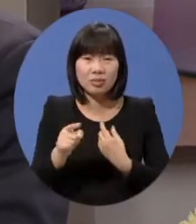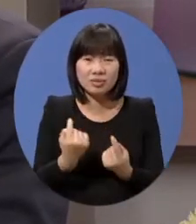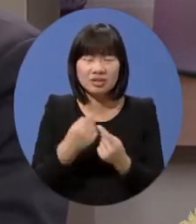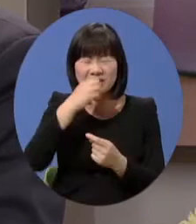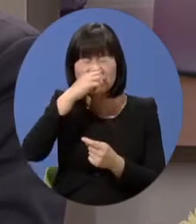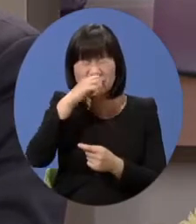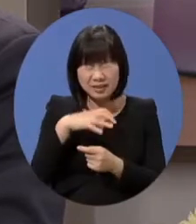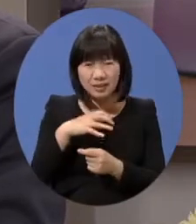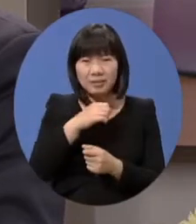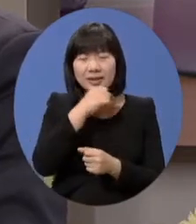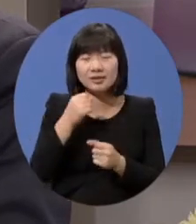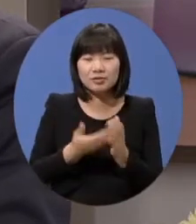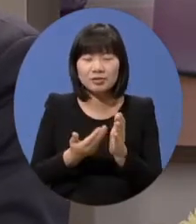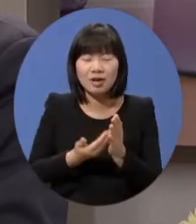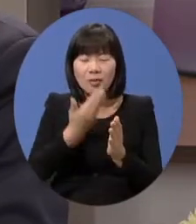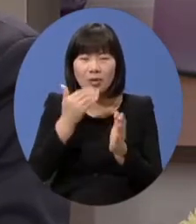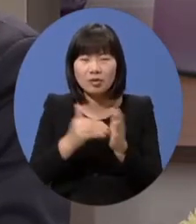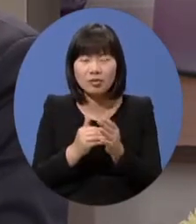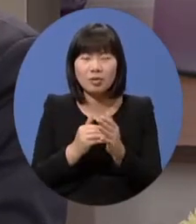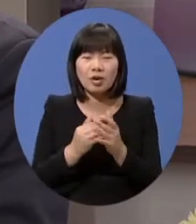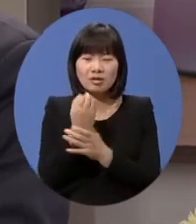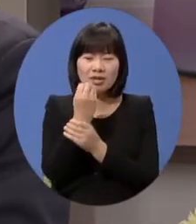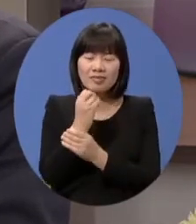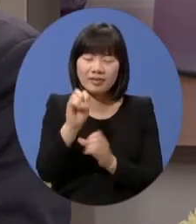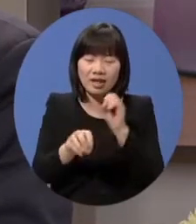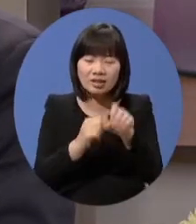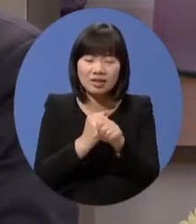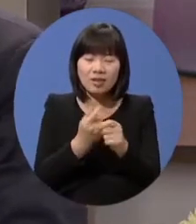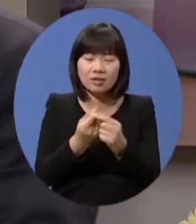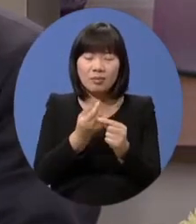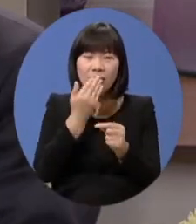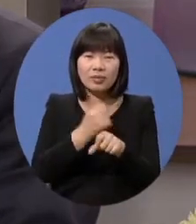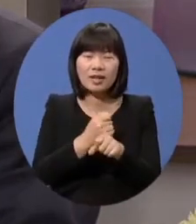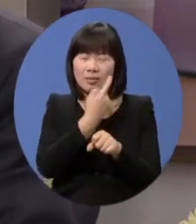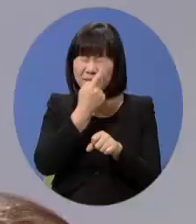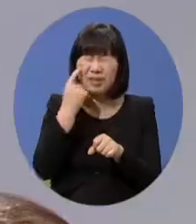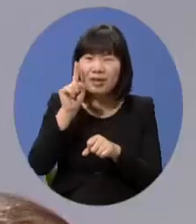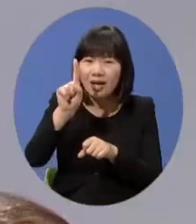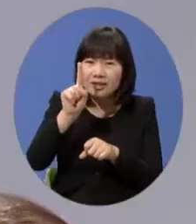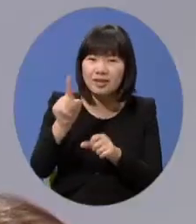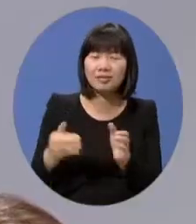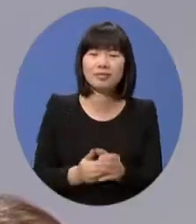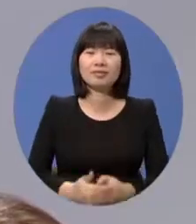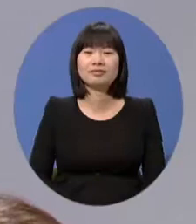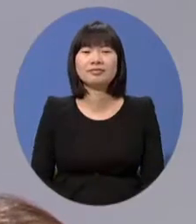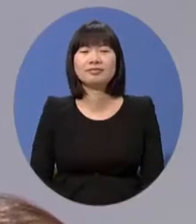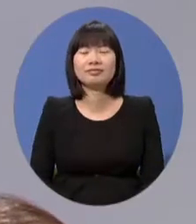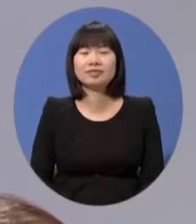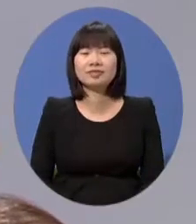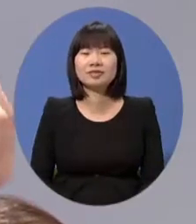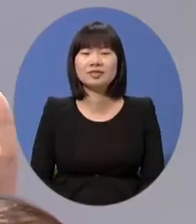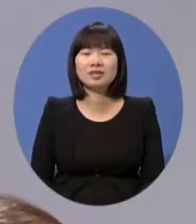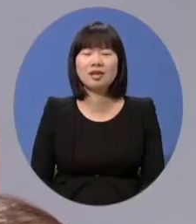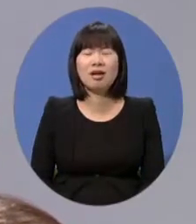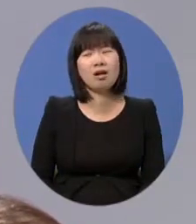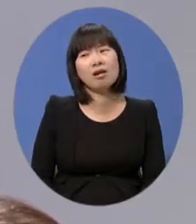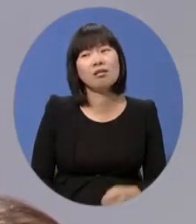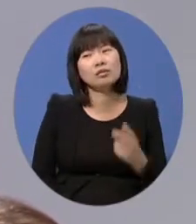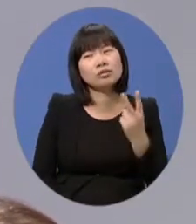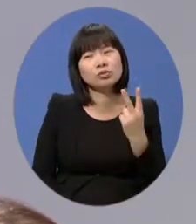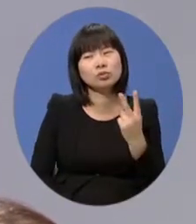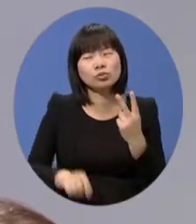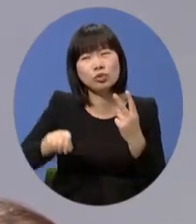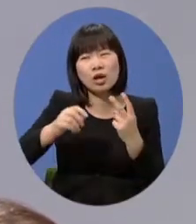맛있는 국물 내가 먹고 덩어리 뱉어버리는 것도 다 적게 먹겠다는 것의 표현입니다. 근데 너무 배가 부른 적게 거. 먹어요. 한 두 숟갈